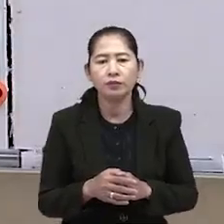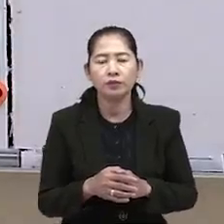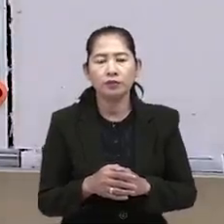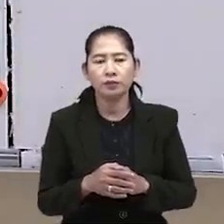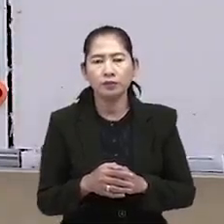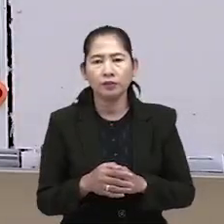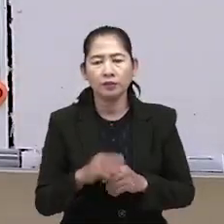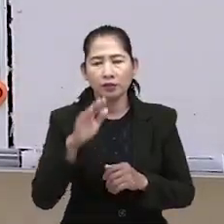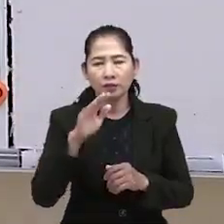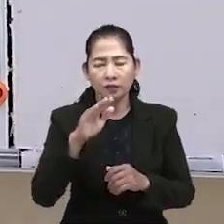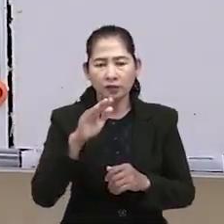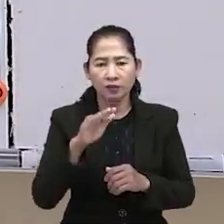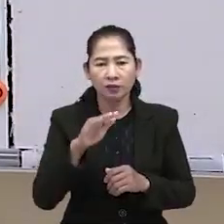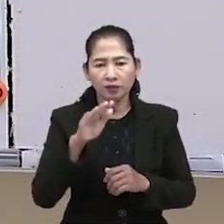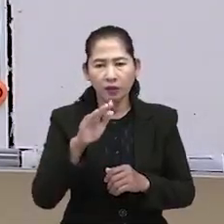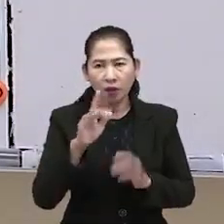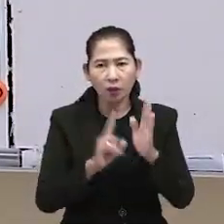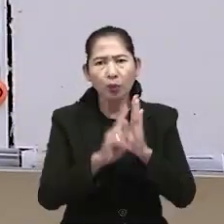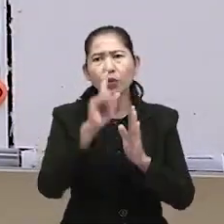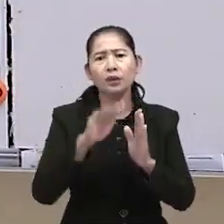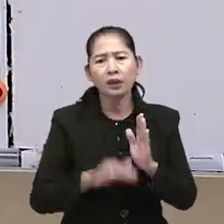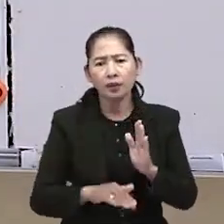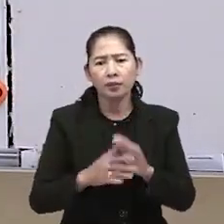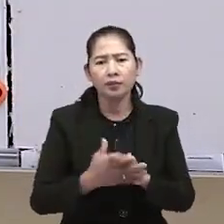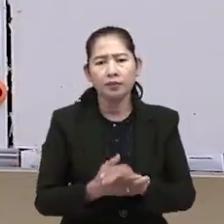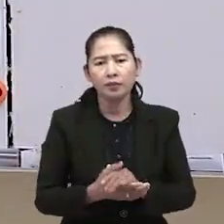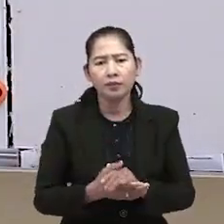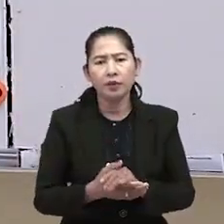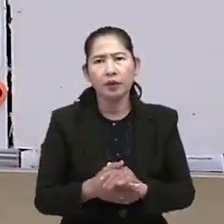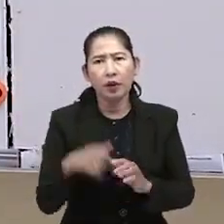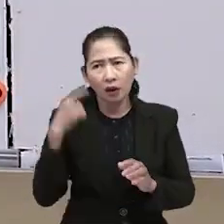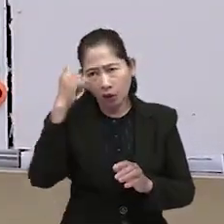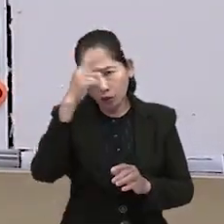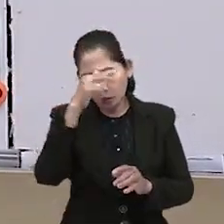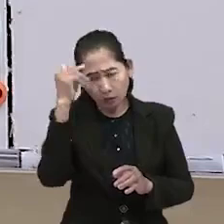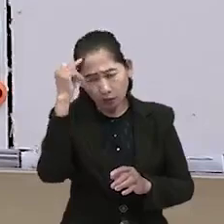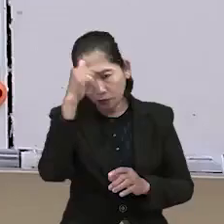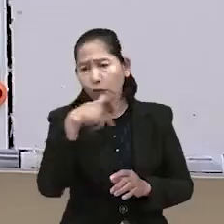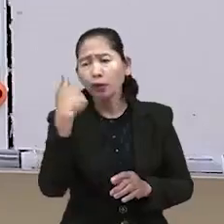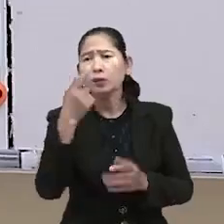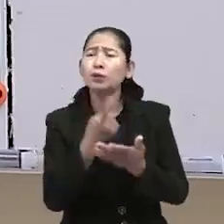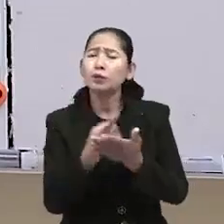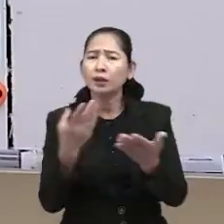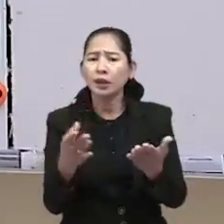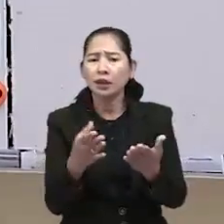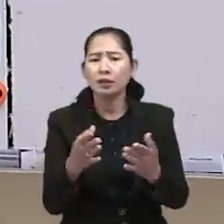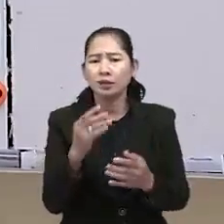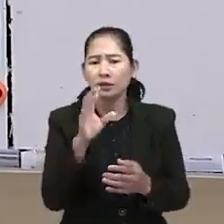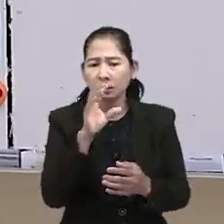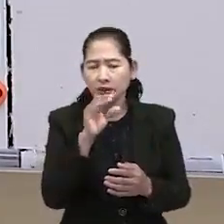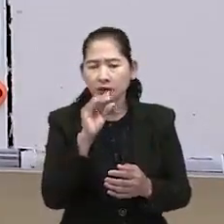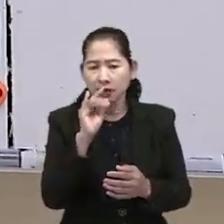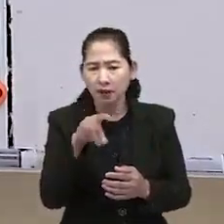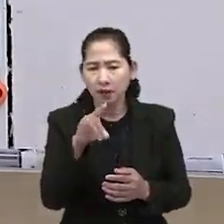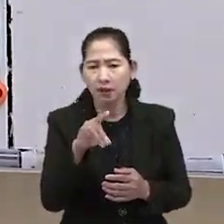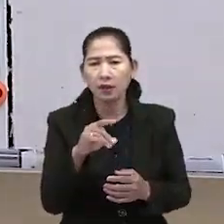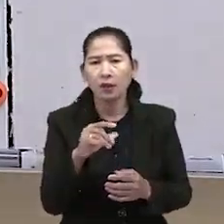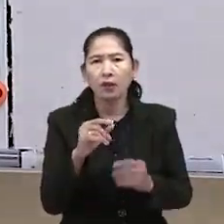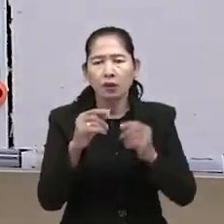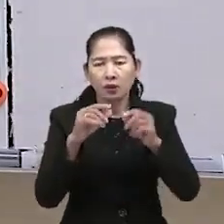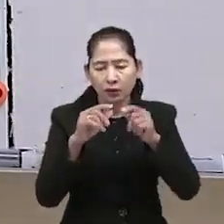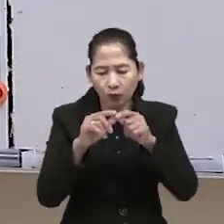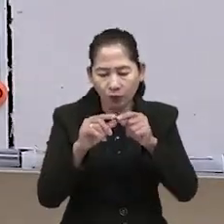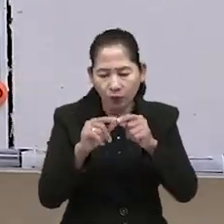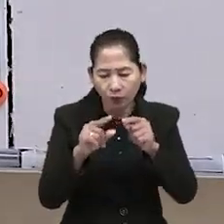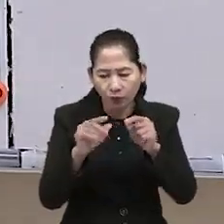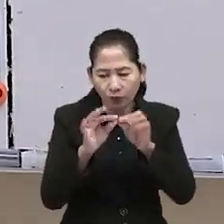តិចកូនអាចនិយាយថាខ្ពស់ឬទាបចាហើយមុខមាត់មិនដែរណាកូនណាមុខមាត់សត្វហ្នឹងមិនដែរមុខវារៀងទៅវែ